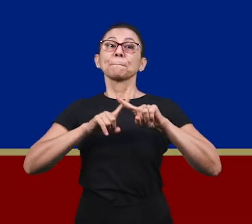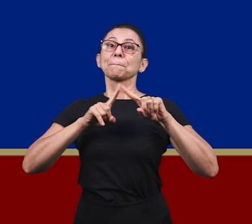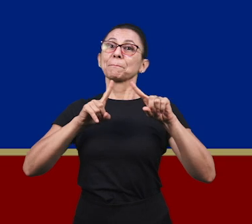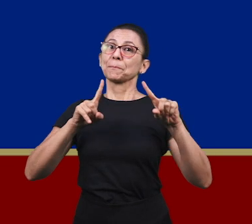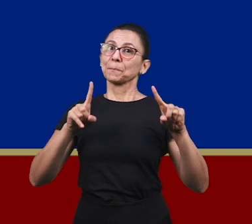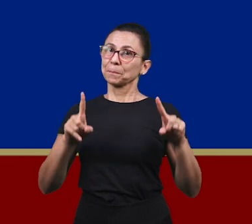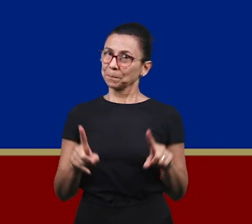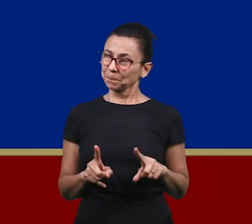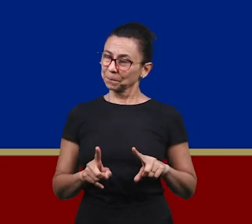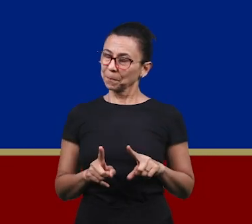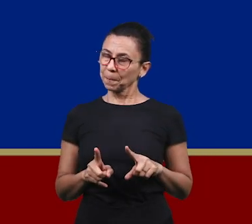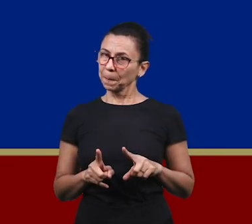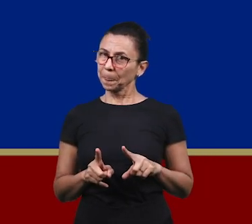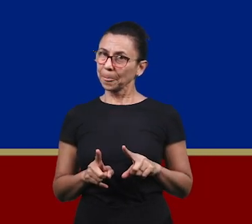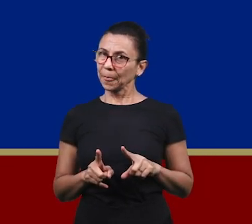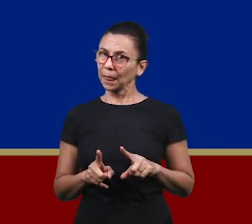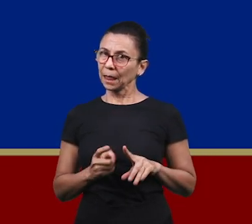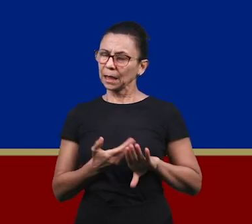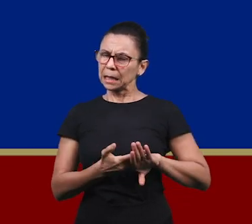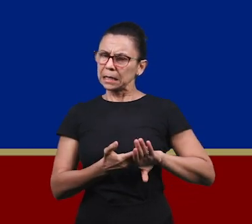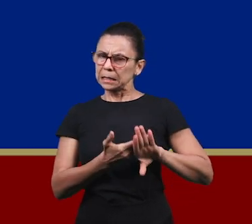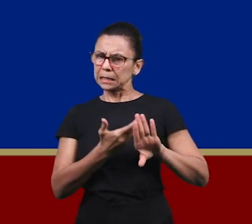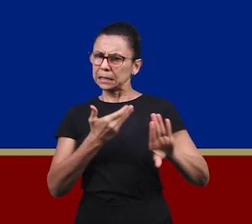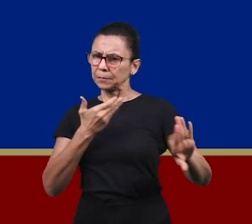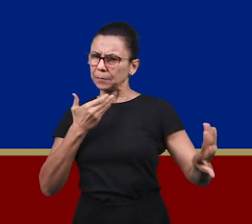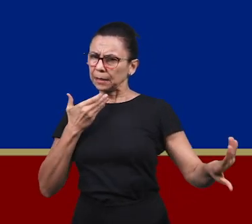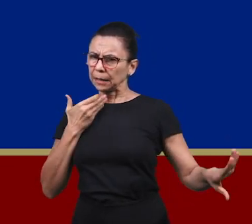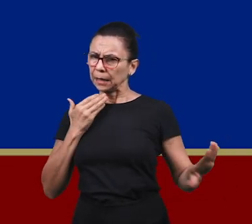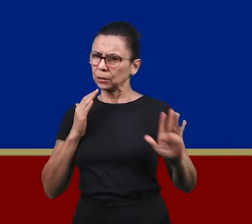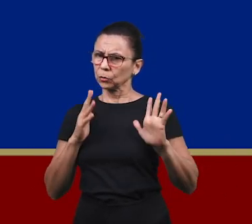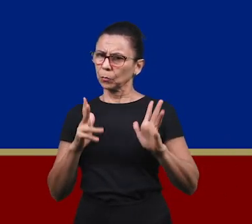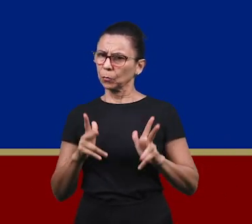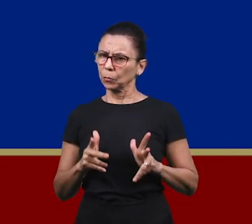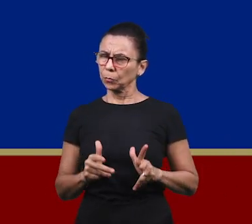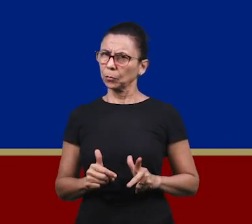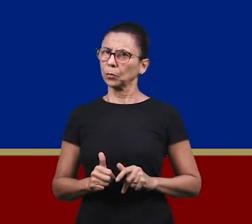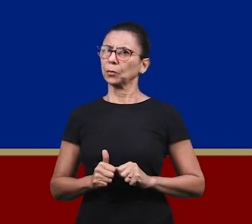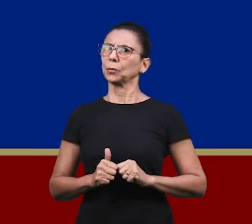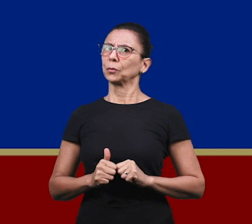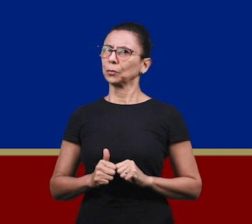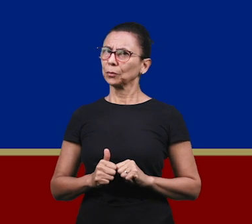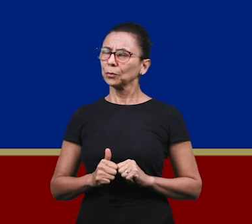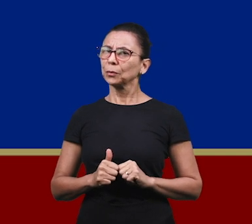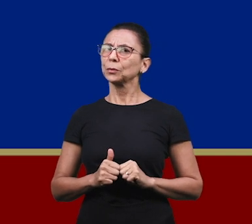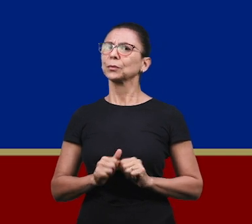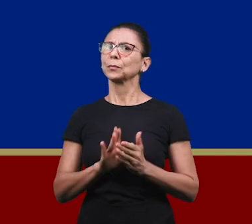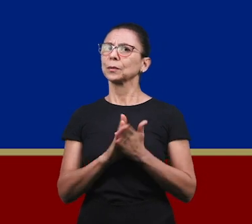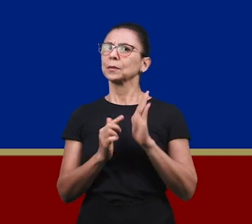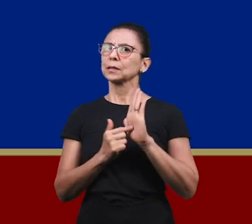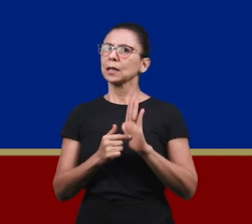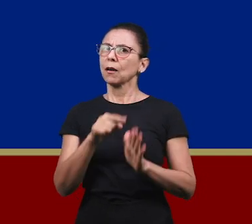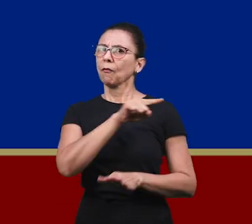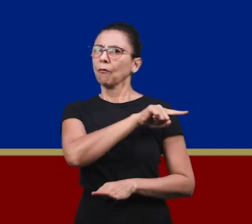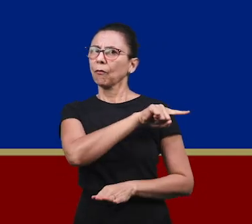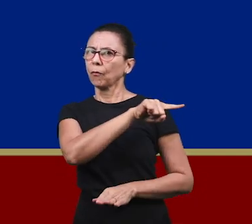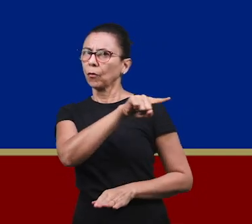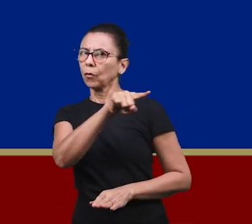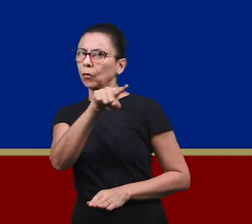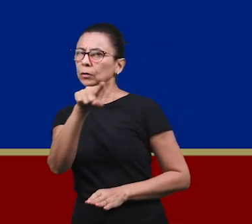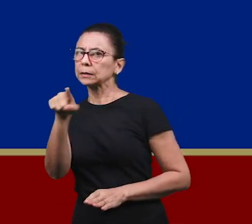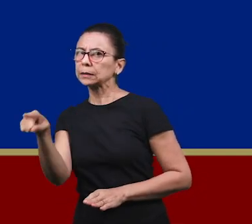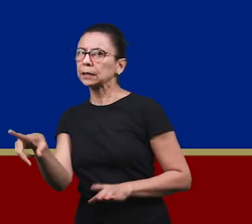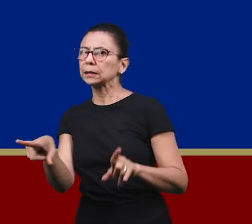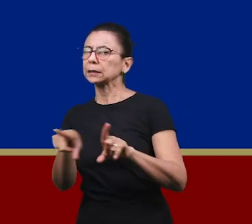Mais comme il est saint, c'est lui qui vous a appelé, soyez vous aussi saints en